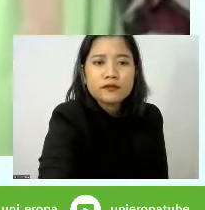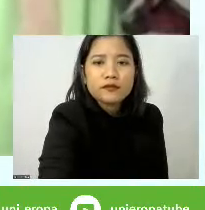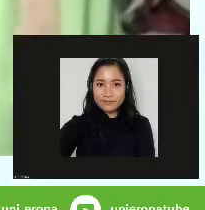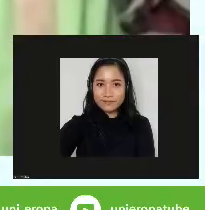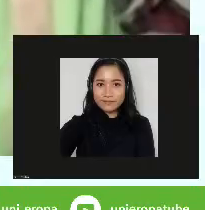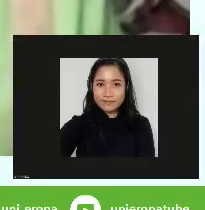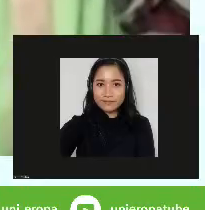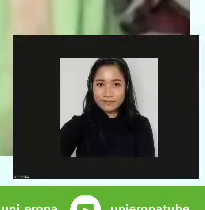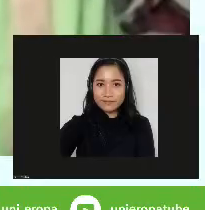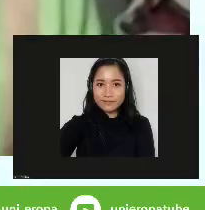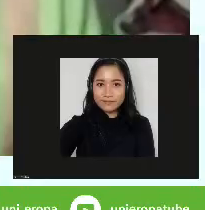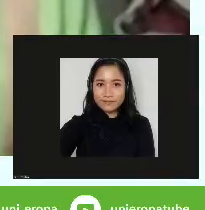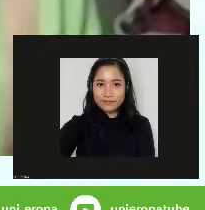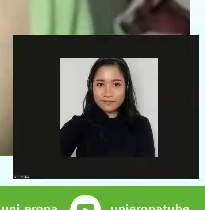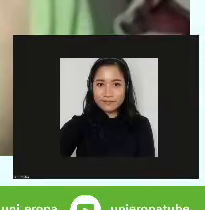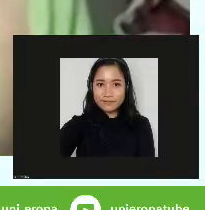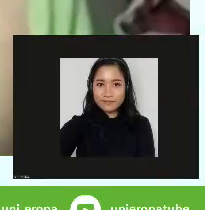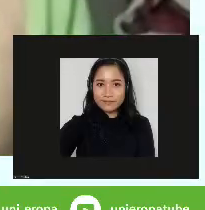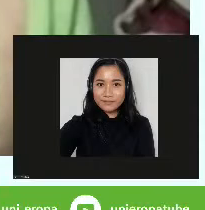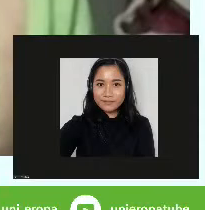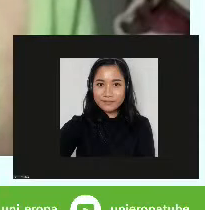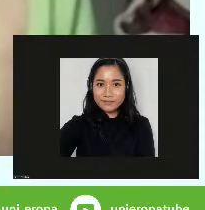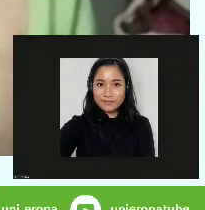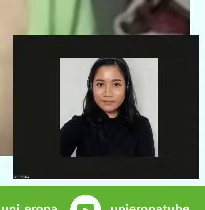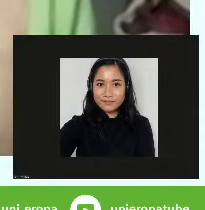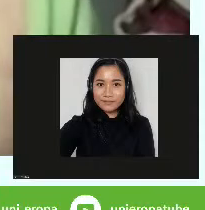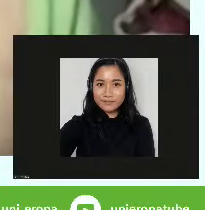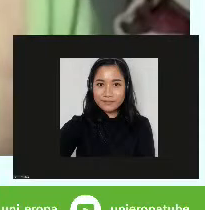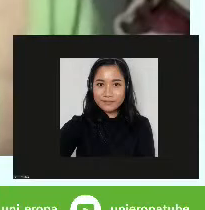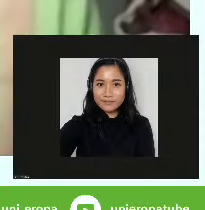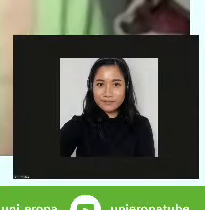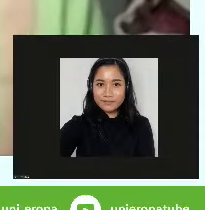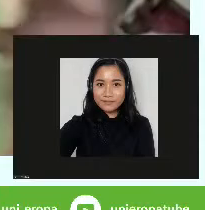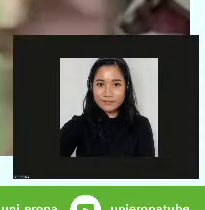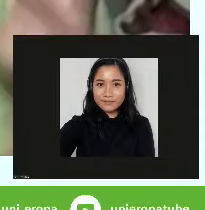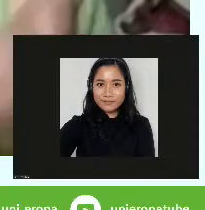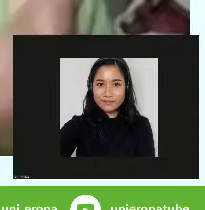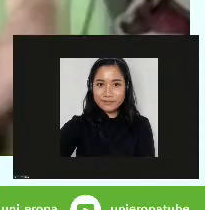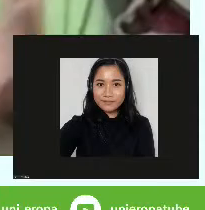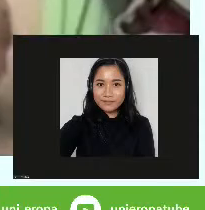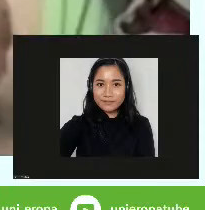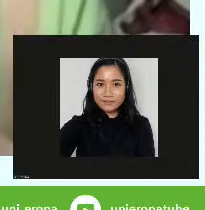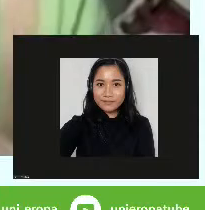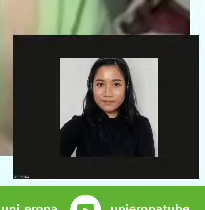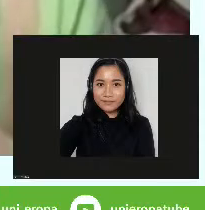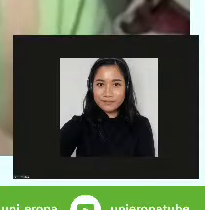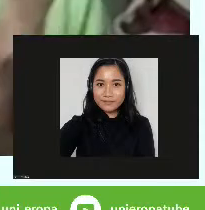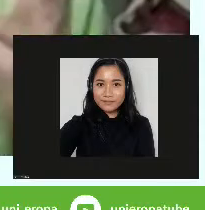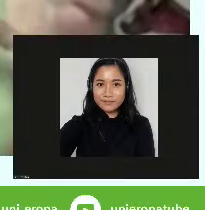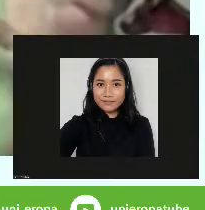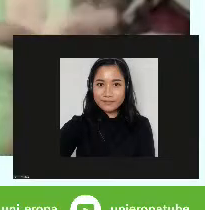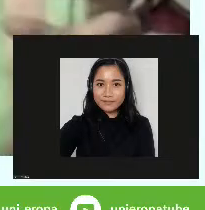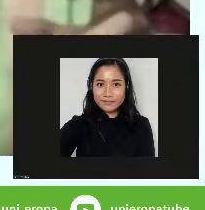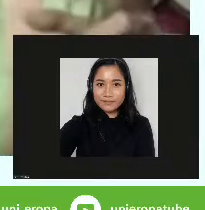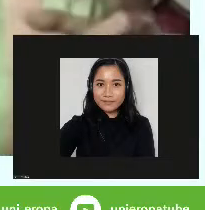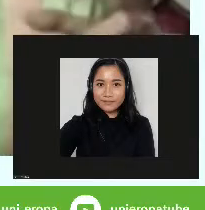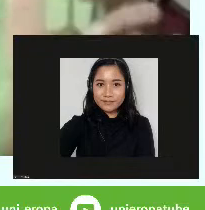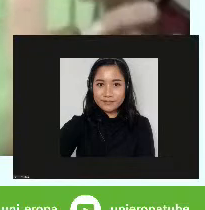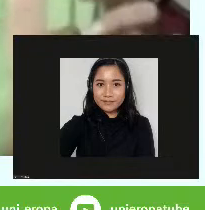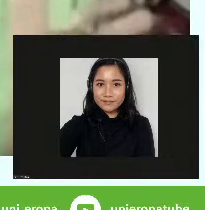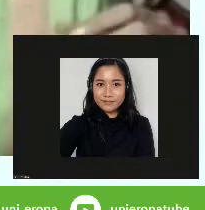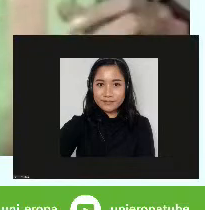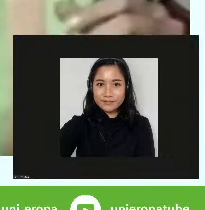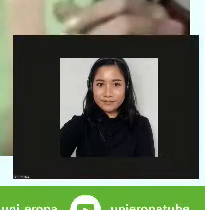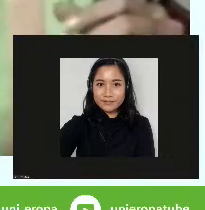pelaku industri fashion lebih memikirkan Bagaimana cara kriya produk yang